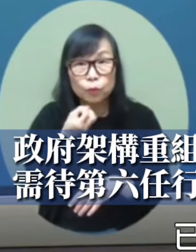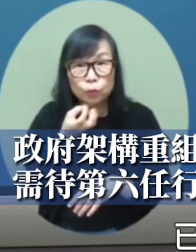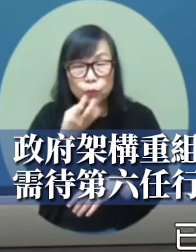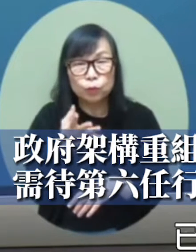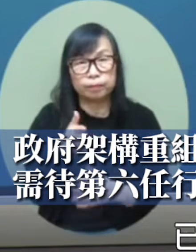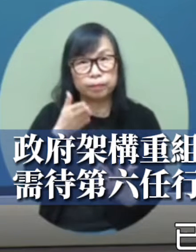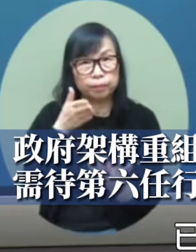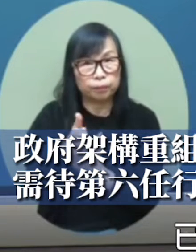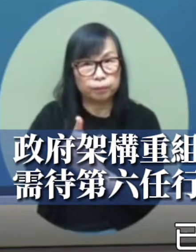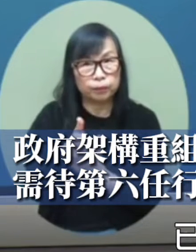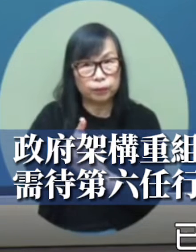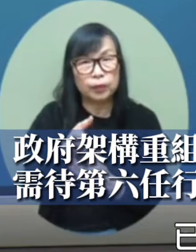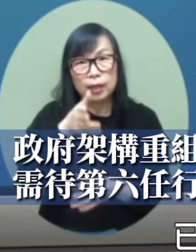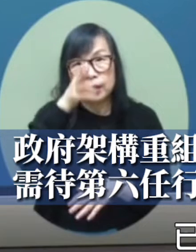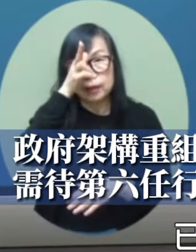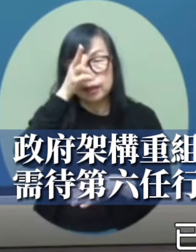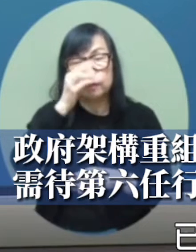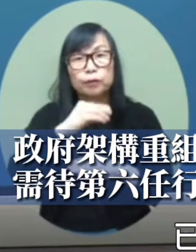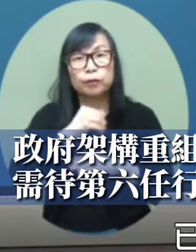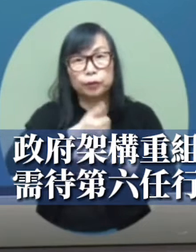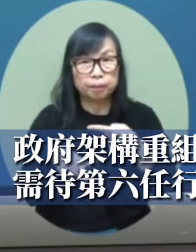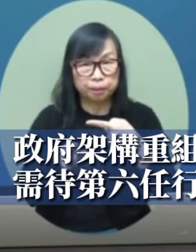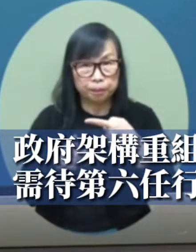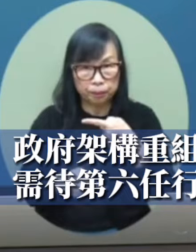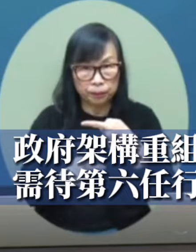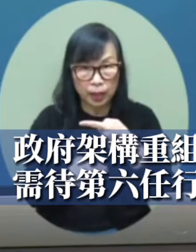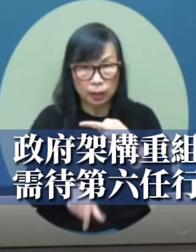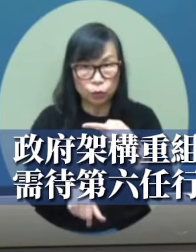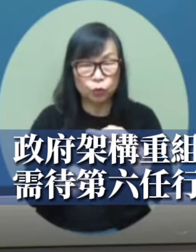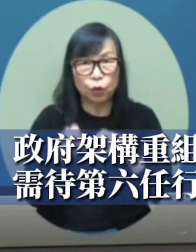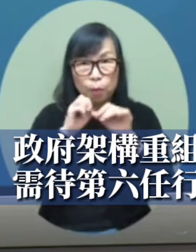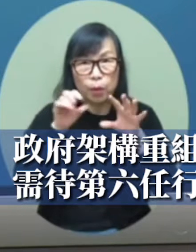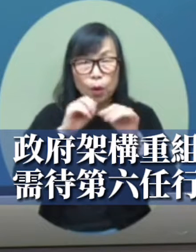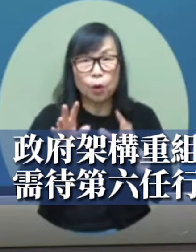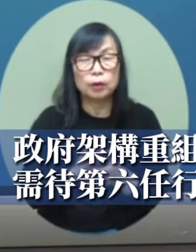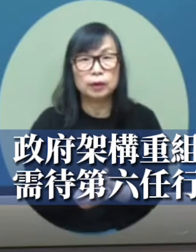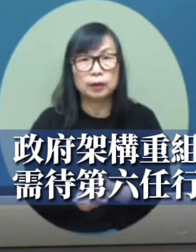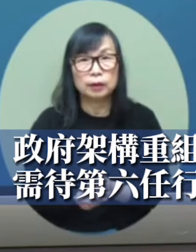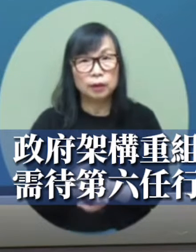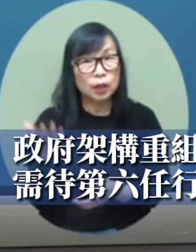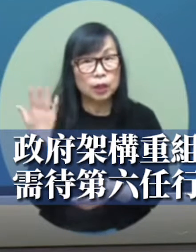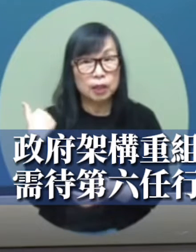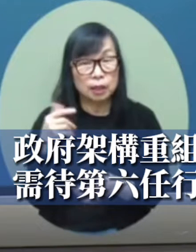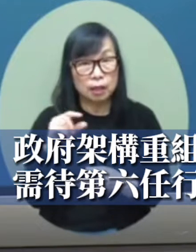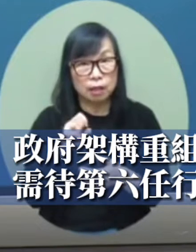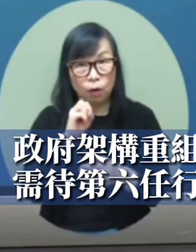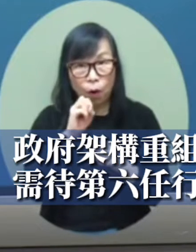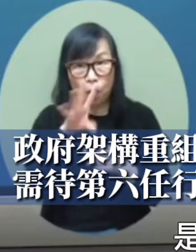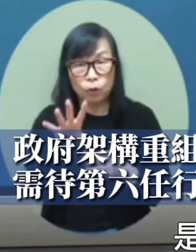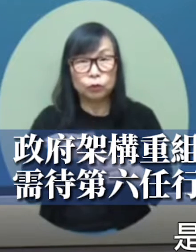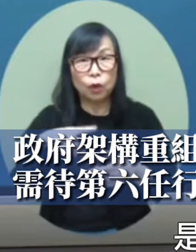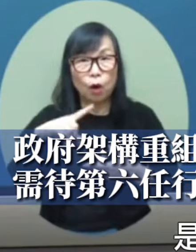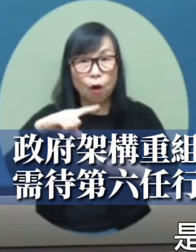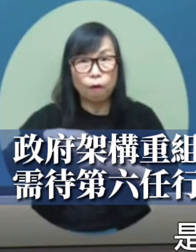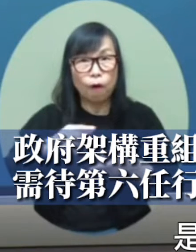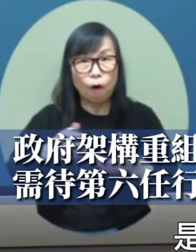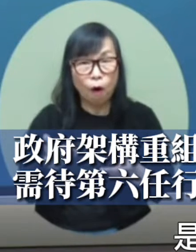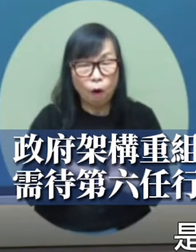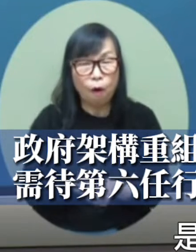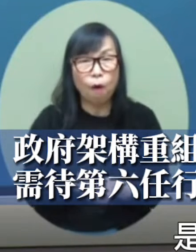了一個政府架構重整的方案。當時已經是表明呢，這一套方案的實施是